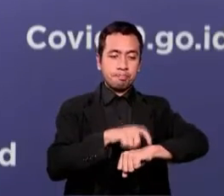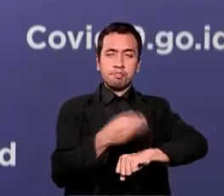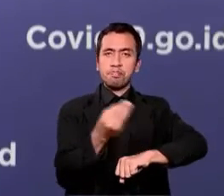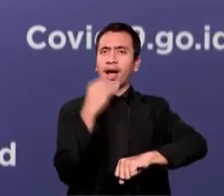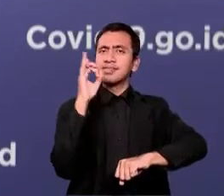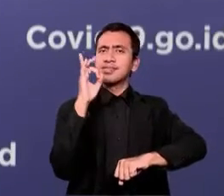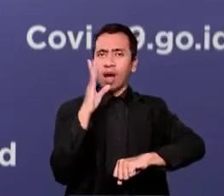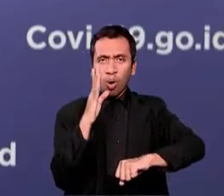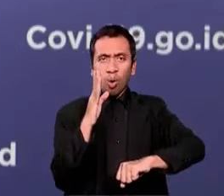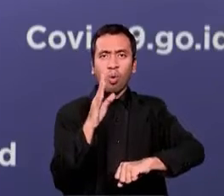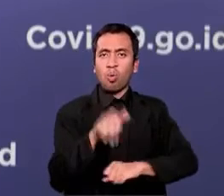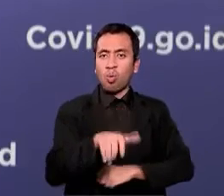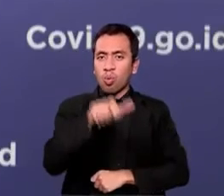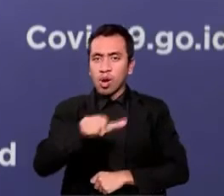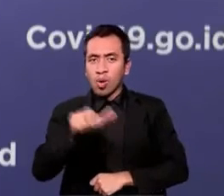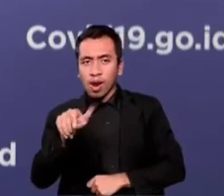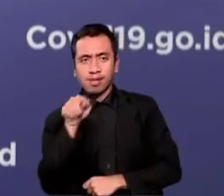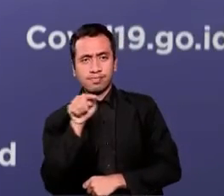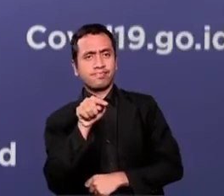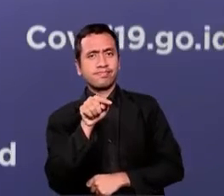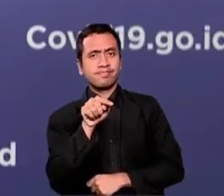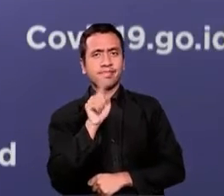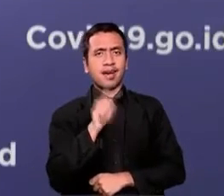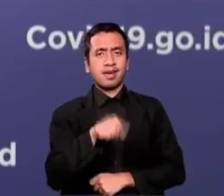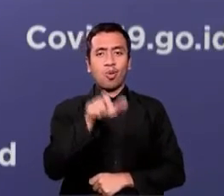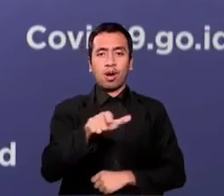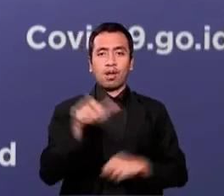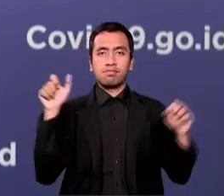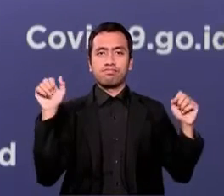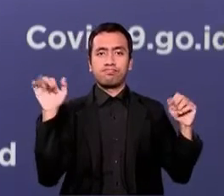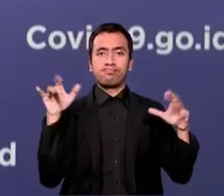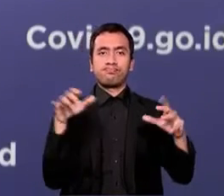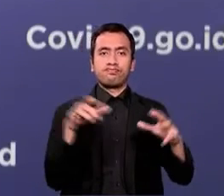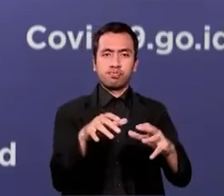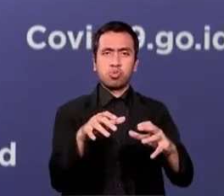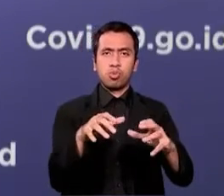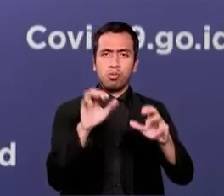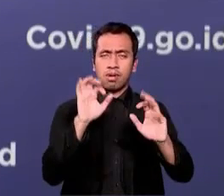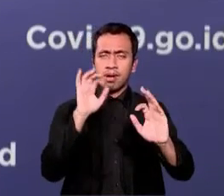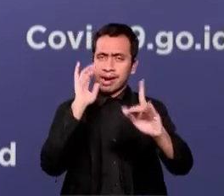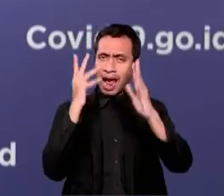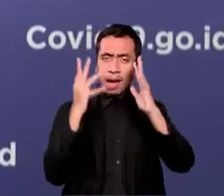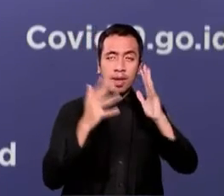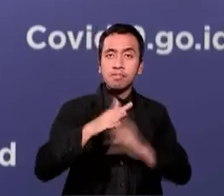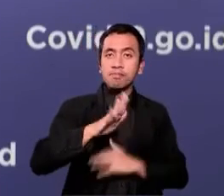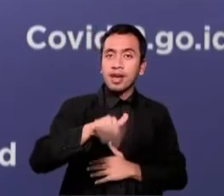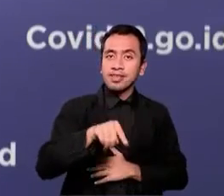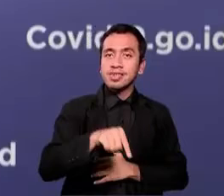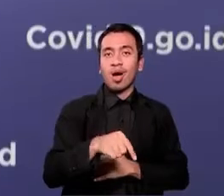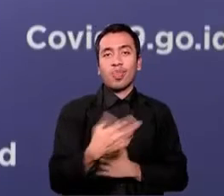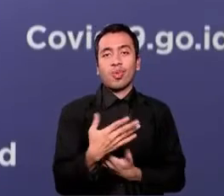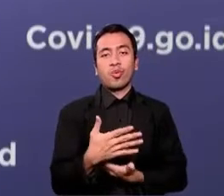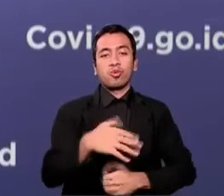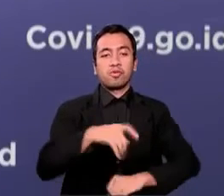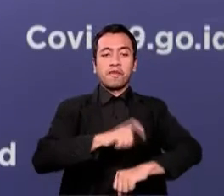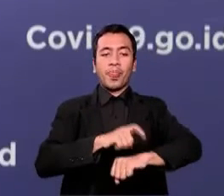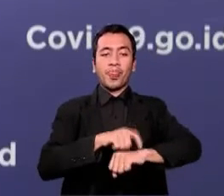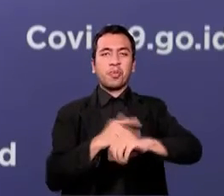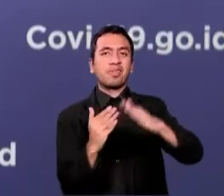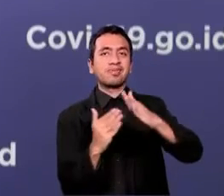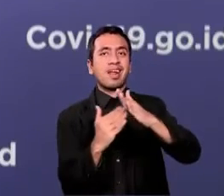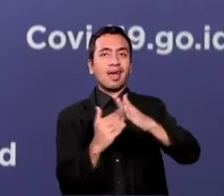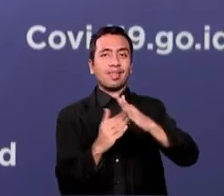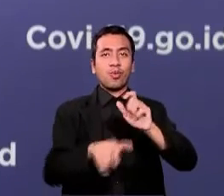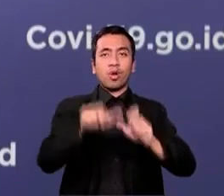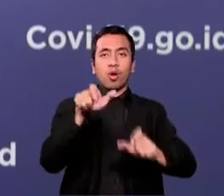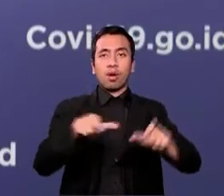masih kadang-kadang kita temukan Hai bergerombol dalam jumlah yang cukup banyak di tempat-tempat istirahat ini yang